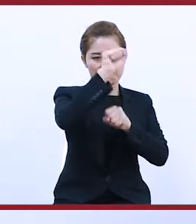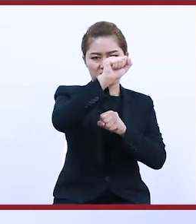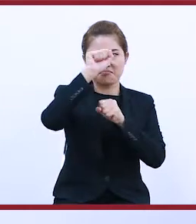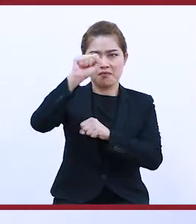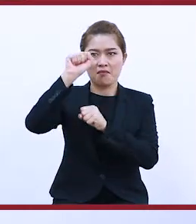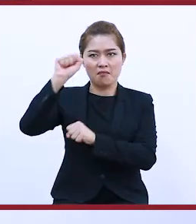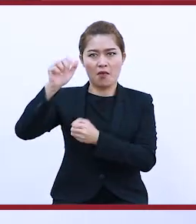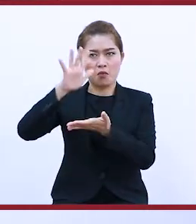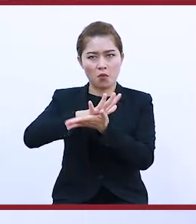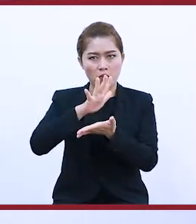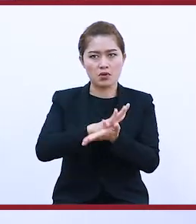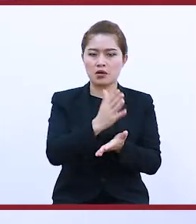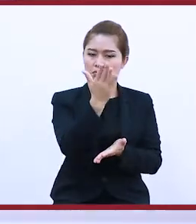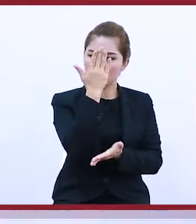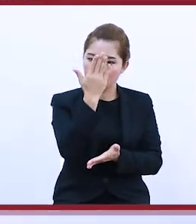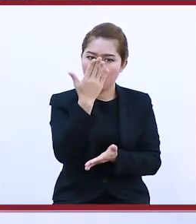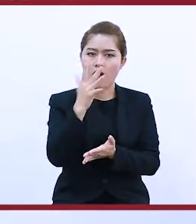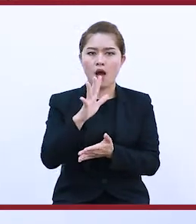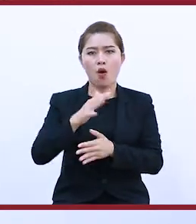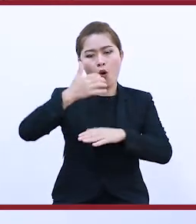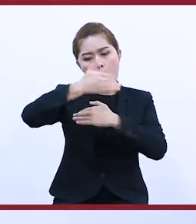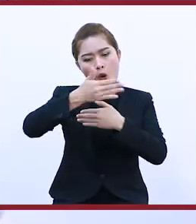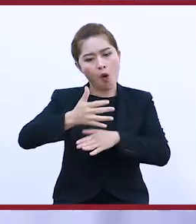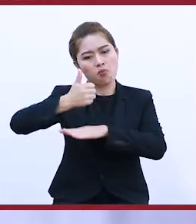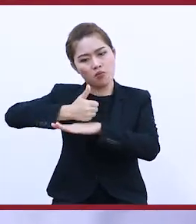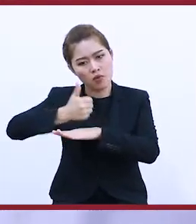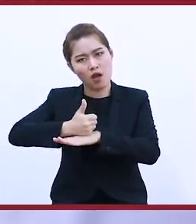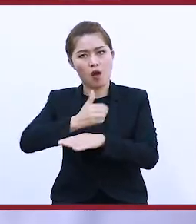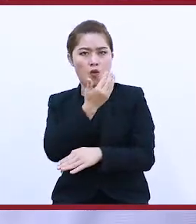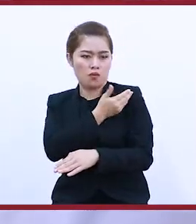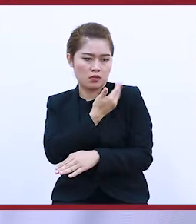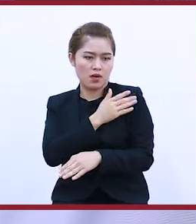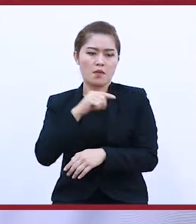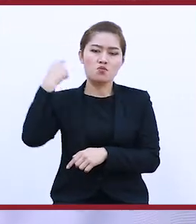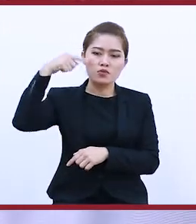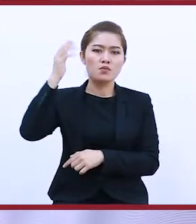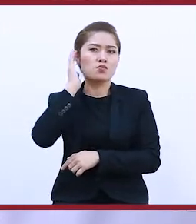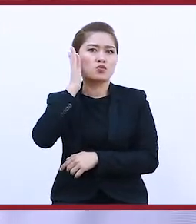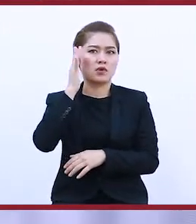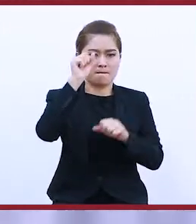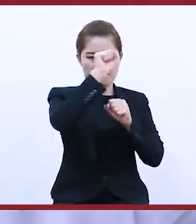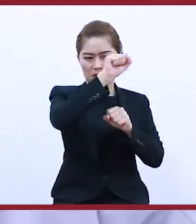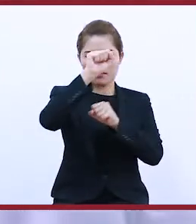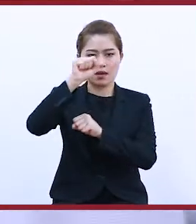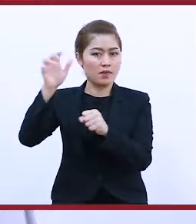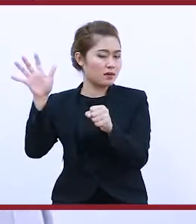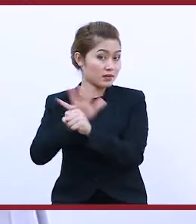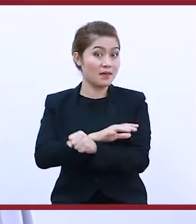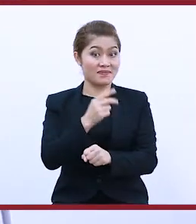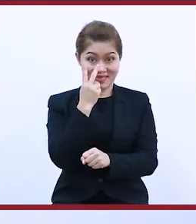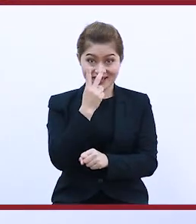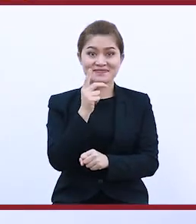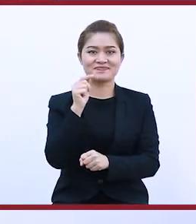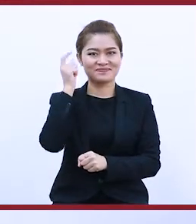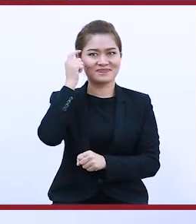ตอร์ตั้งแต่หน้าโรงเรียนรั้วโรงเรียนห้องผอห้องน้ำชายห้องน้ำหญิงทุกห้องกลิ่นด้วยใ